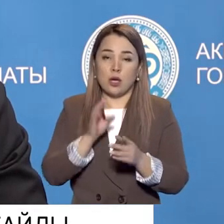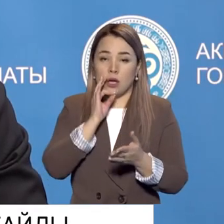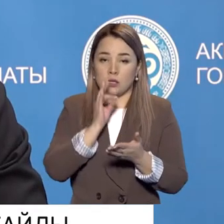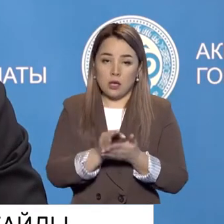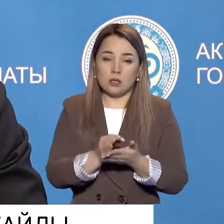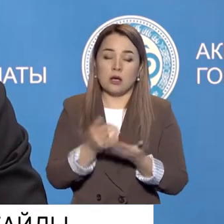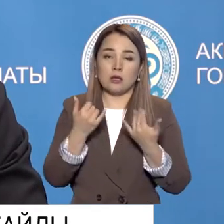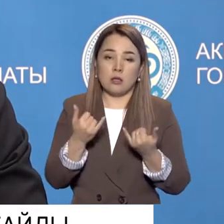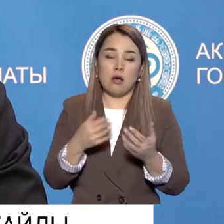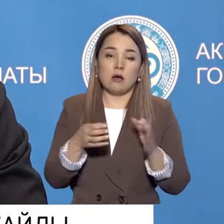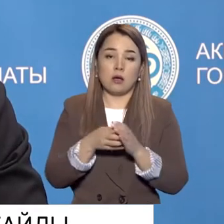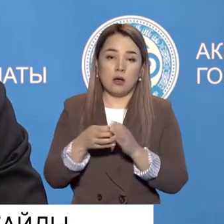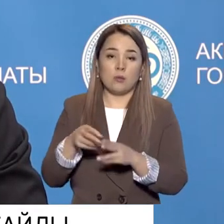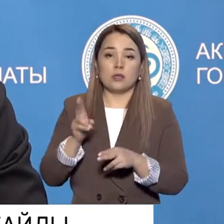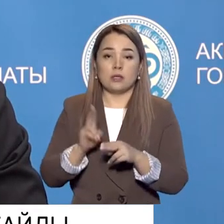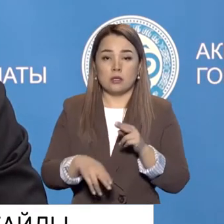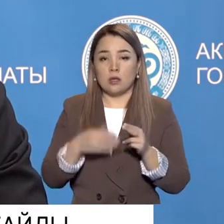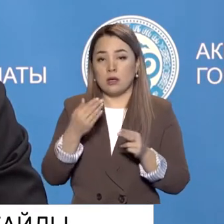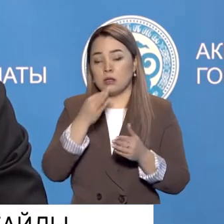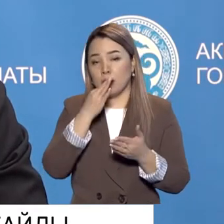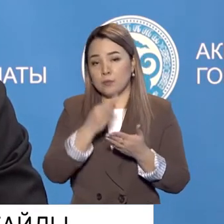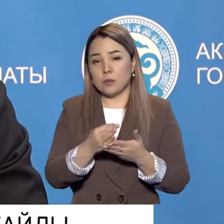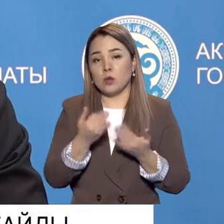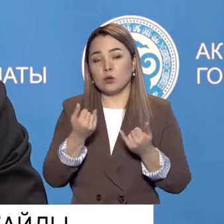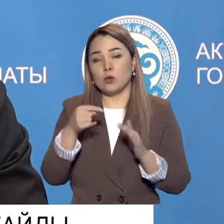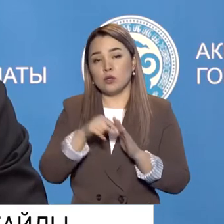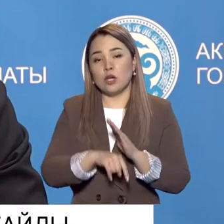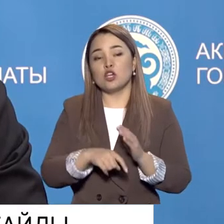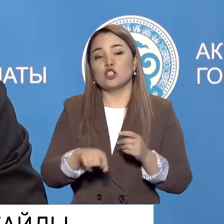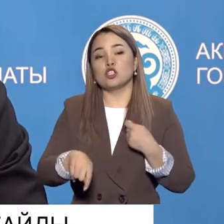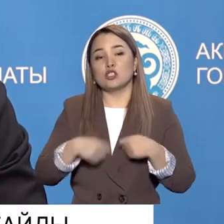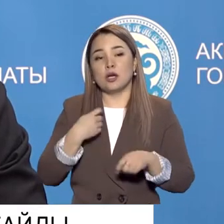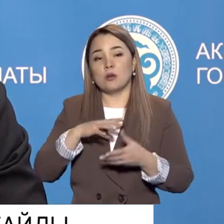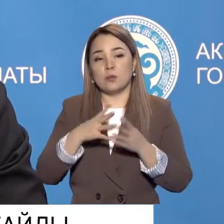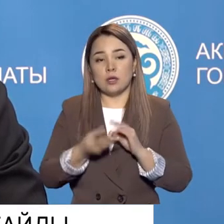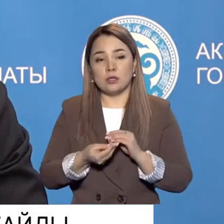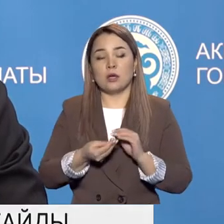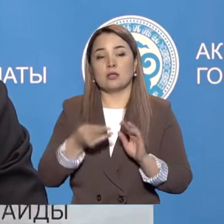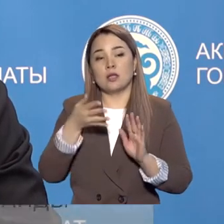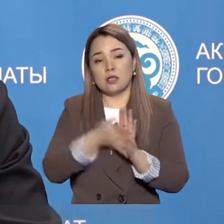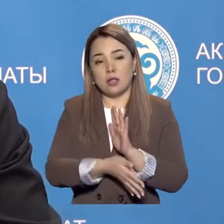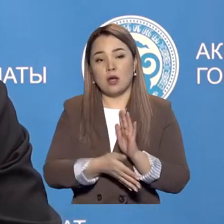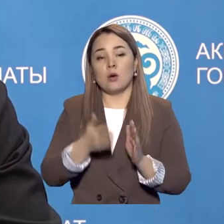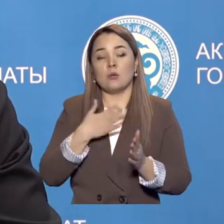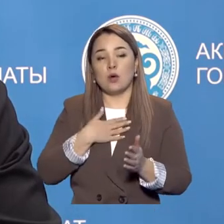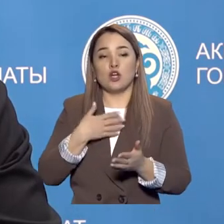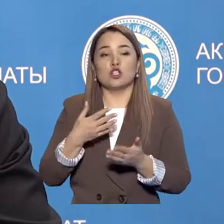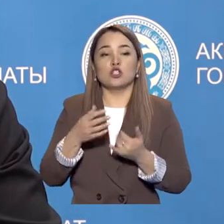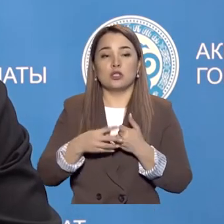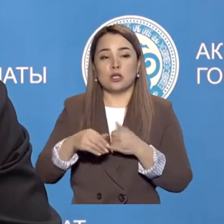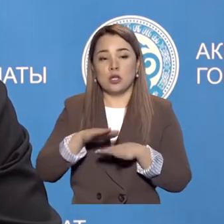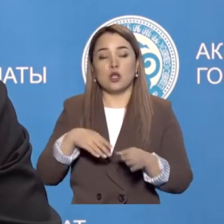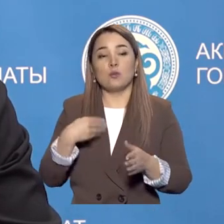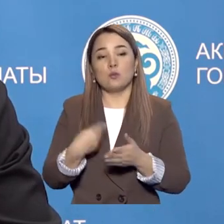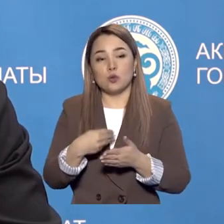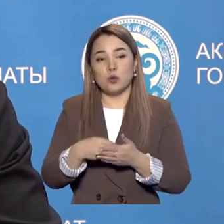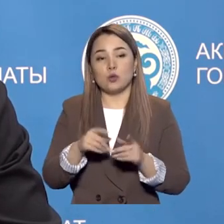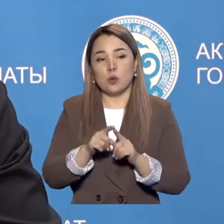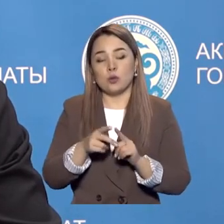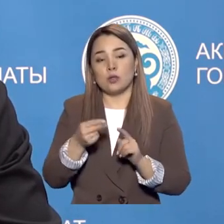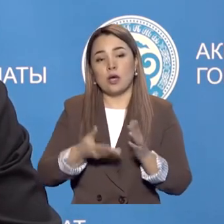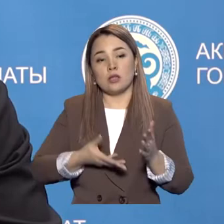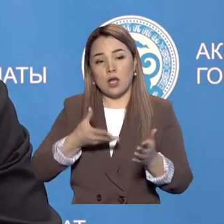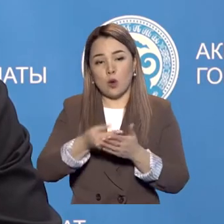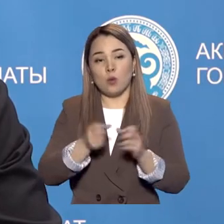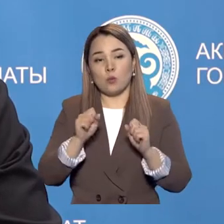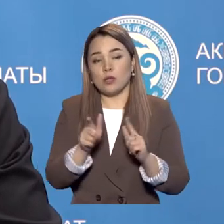Осы компаниялардан кейін олардың шығым ақысын біз жергілікті бюджеттен оны да біз төлеуге